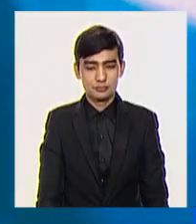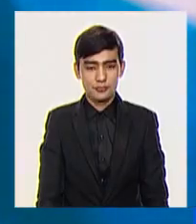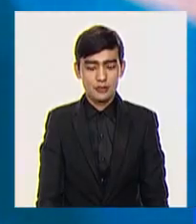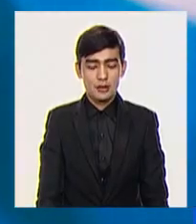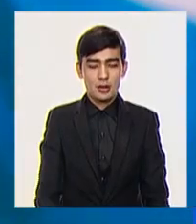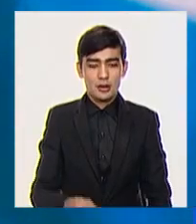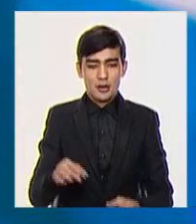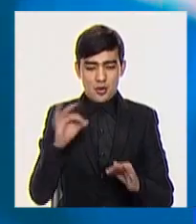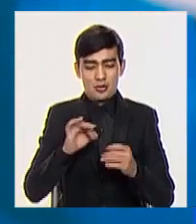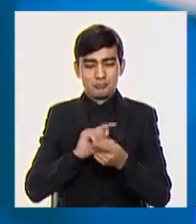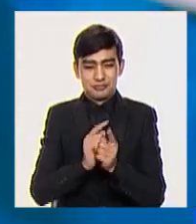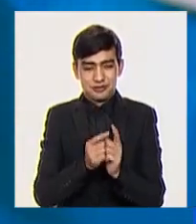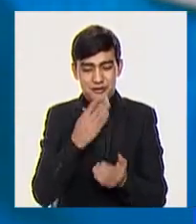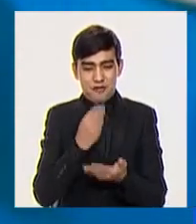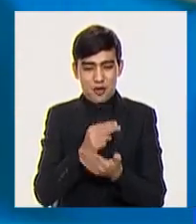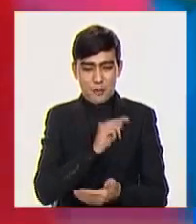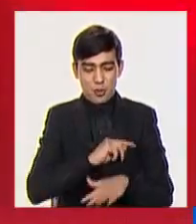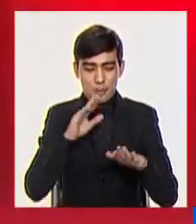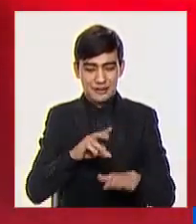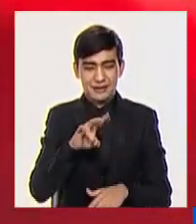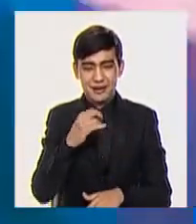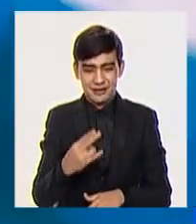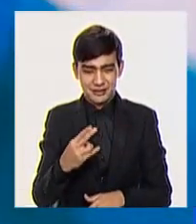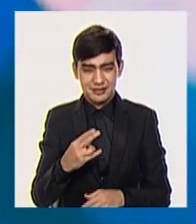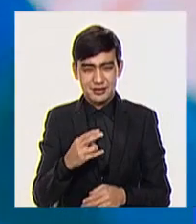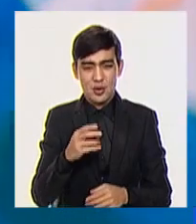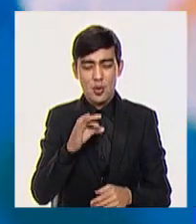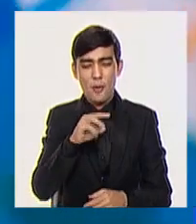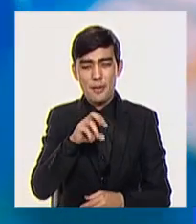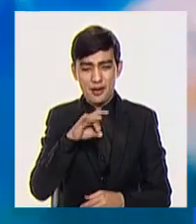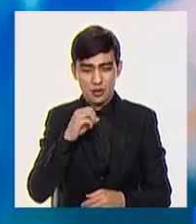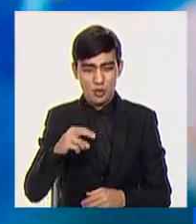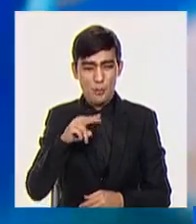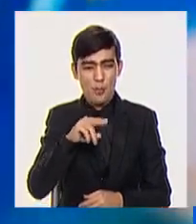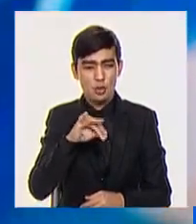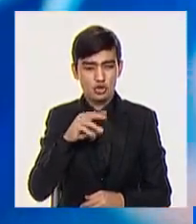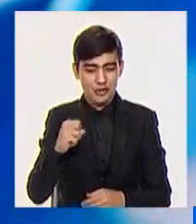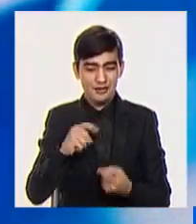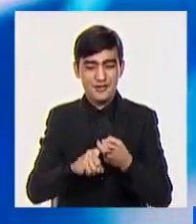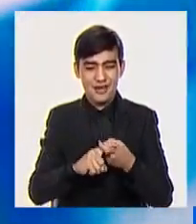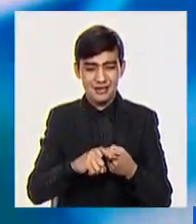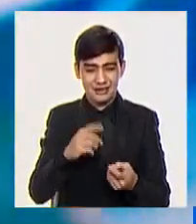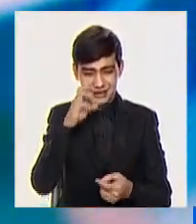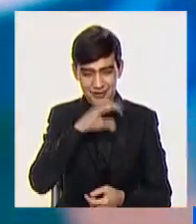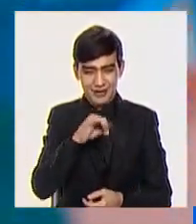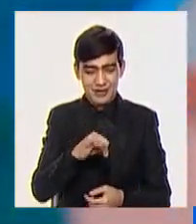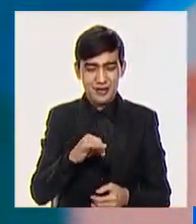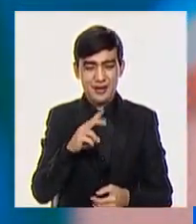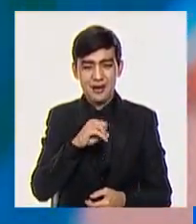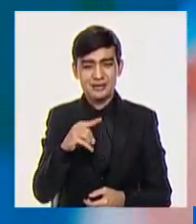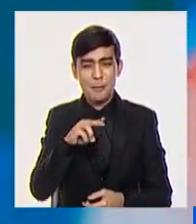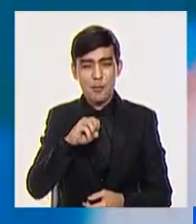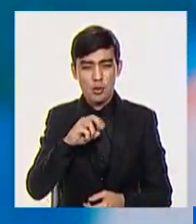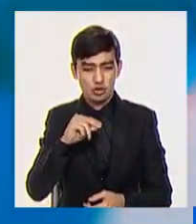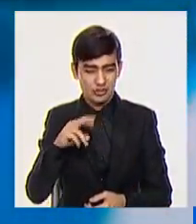О кардинальных изменениях в своей работе объявил национальный оператор почтовой связи страны. Стратегию развития акционерного общества «Казпочта»